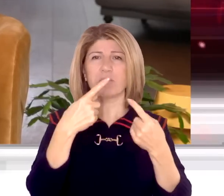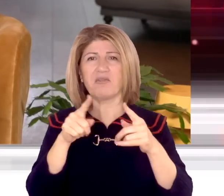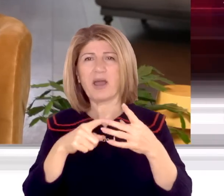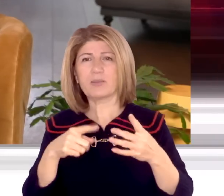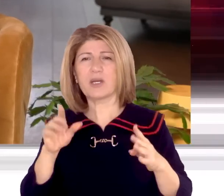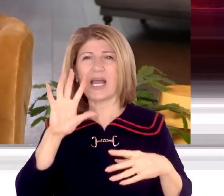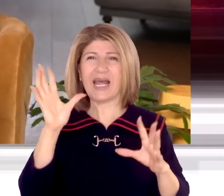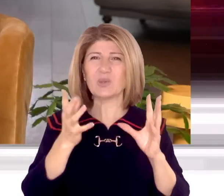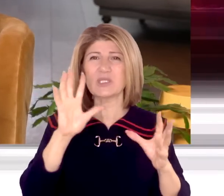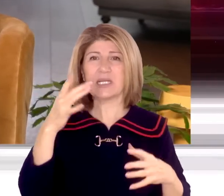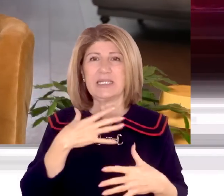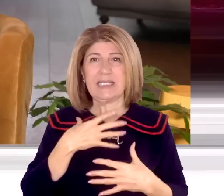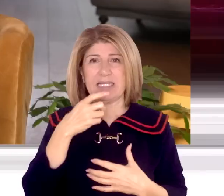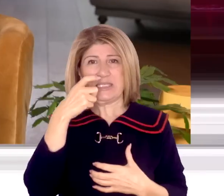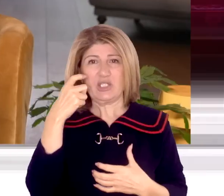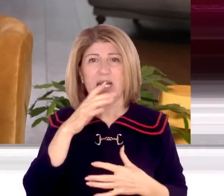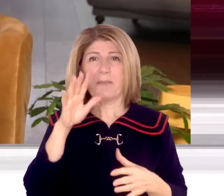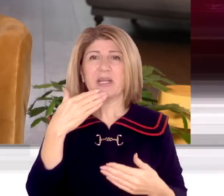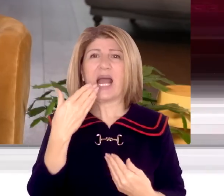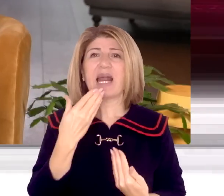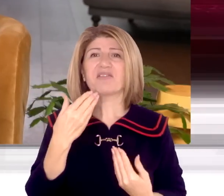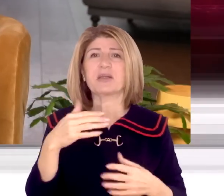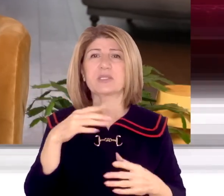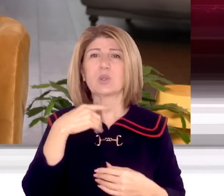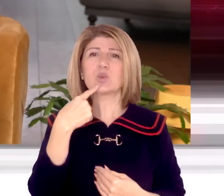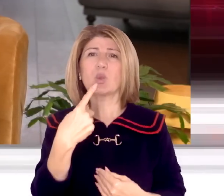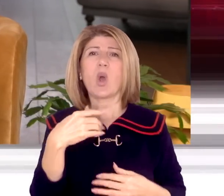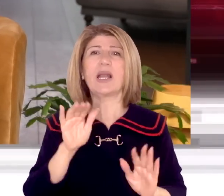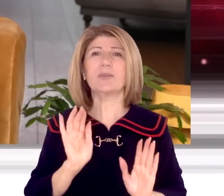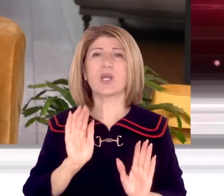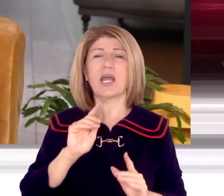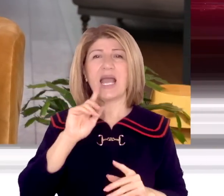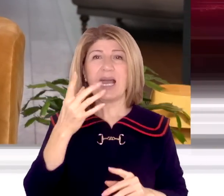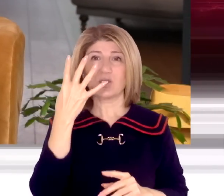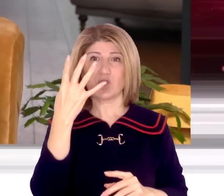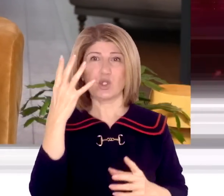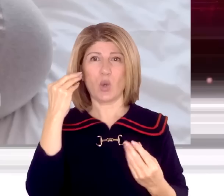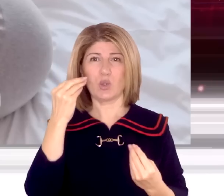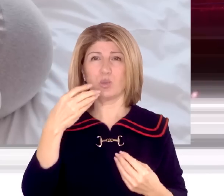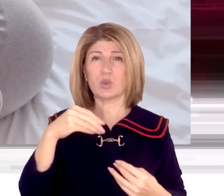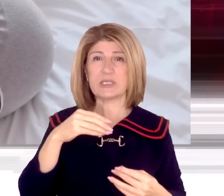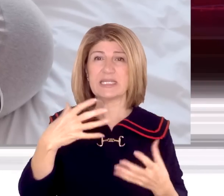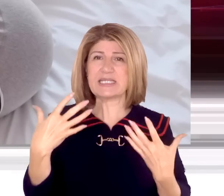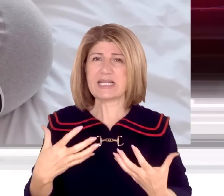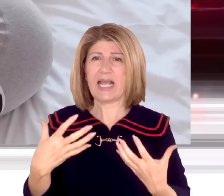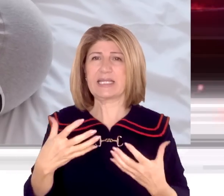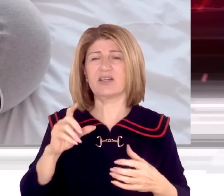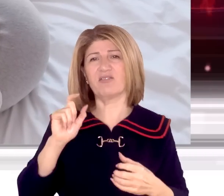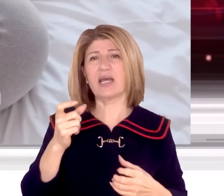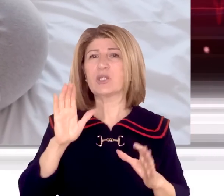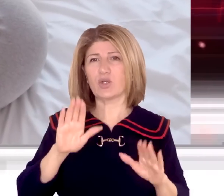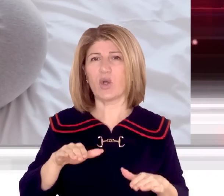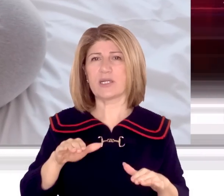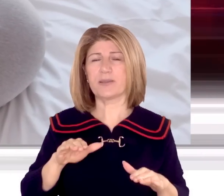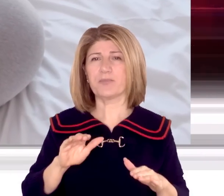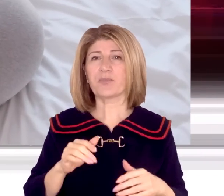یکی متفاوته، بلکه هنوز شرم باعث میشه خیلی ها در موردش حرف نزنن و سوال نکنن. از هر 4 زن یکی